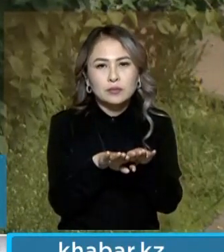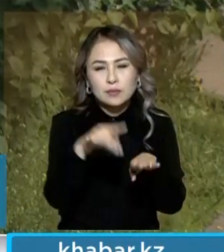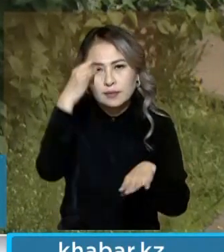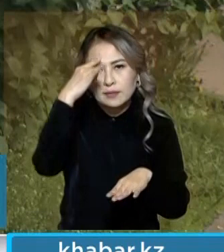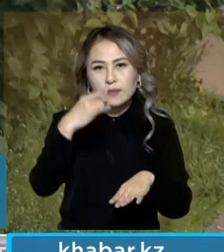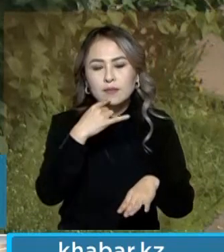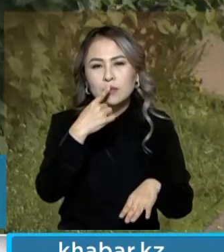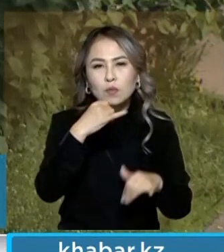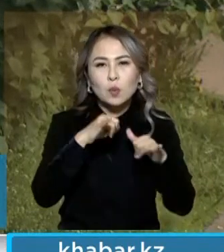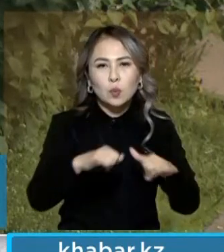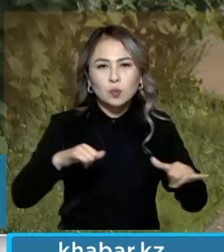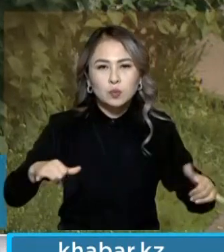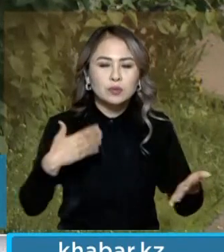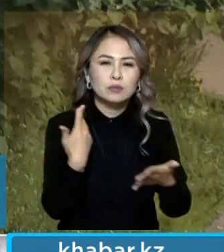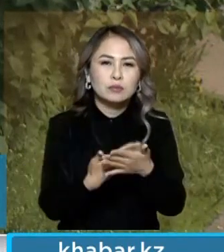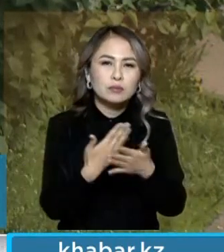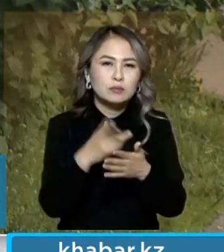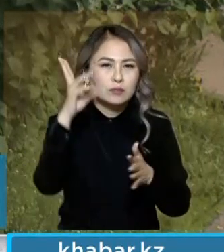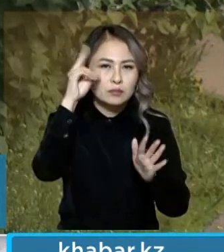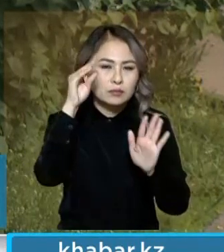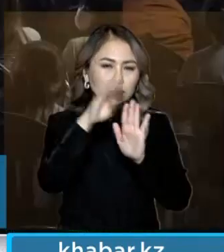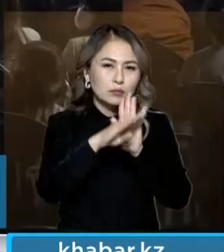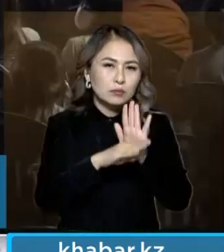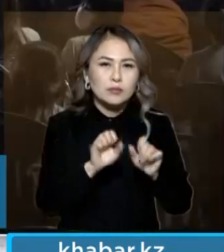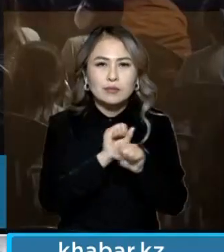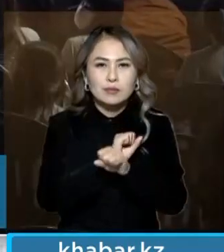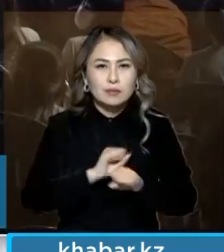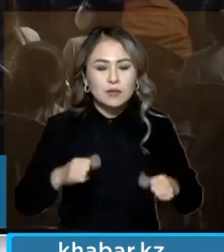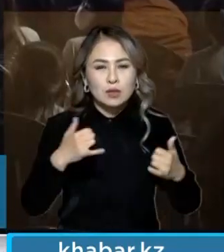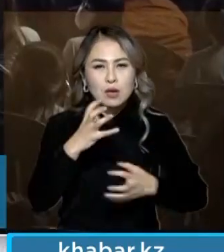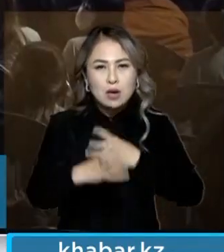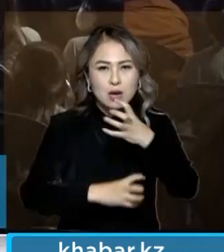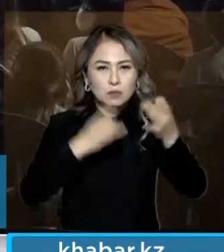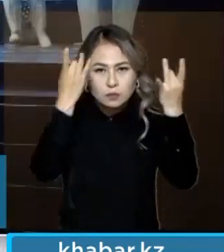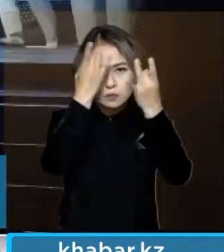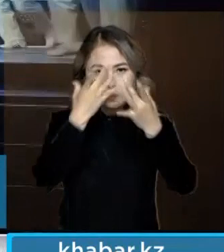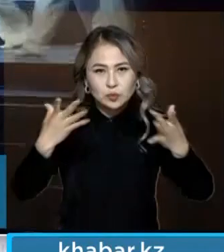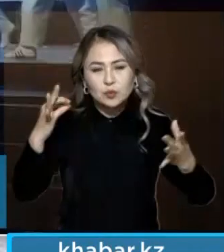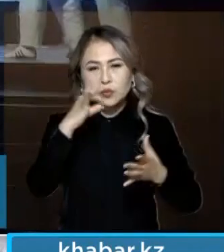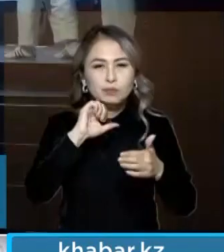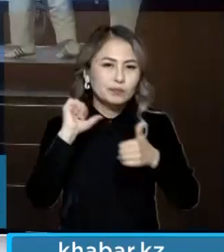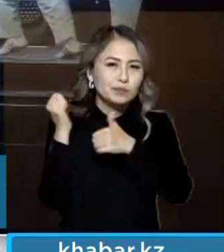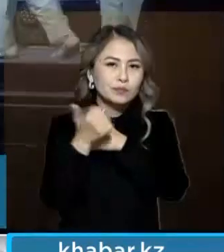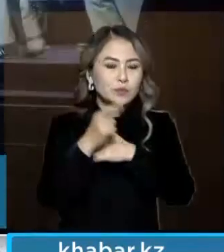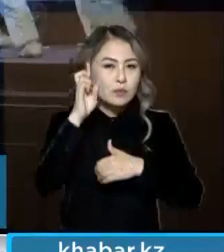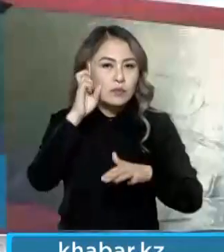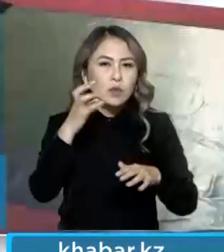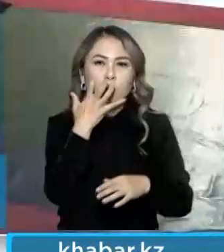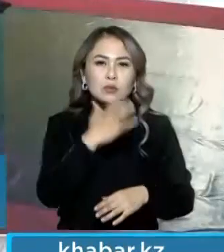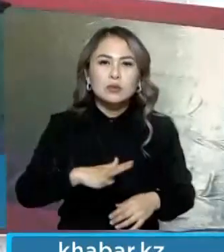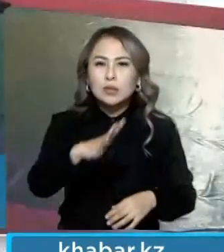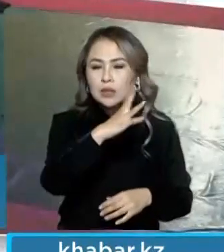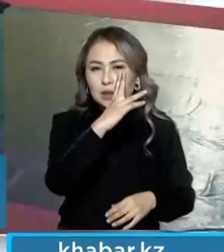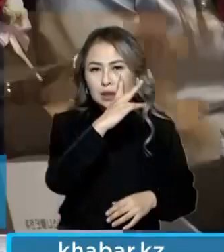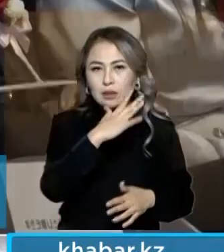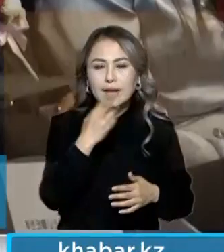қазақ тілді контентті дамыту деген ол күн тәртібінен түспеу керек. Әлемде мәдени өнеркәсіп бойынша көшбасшы елдің бірі Оңтүстік Корея.